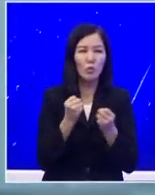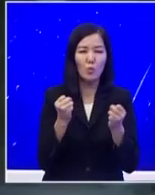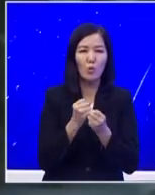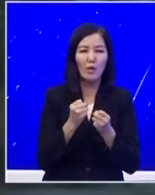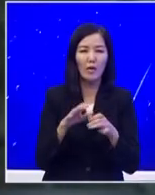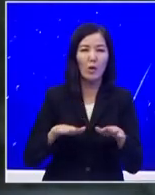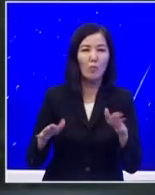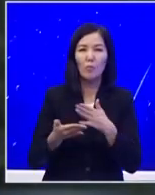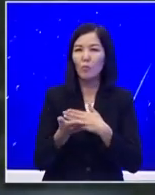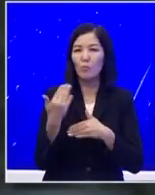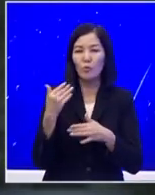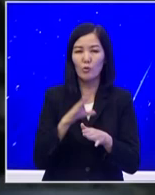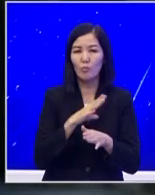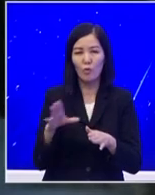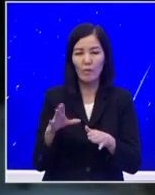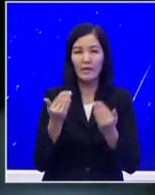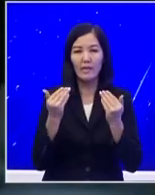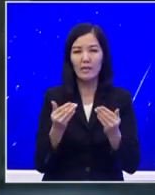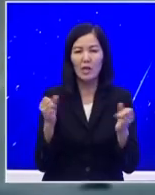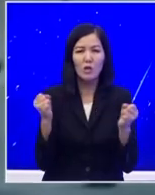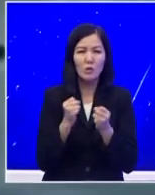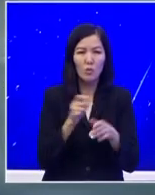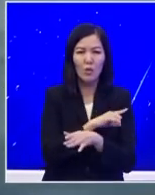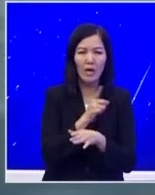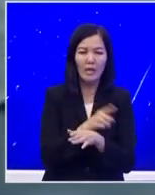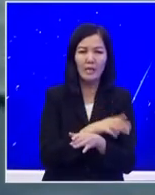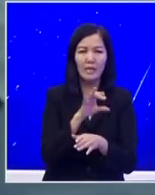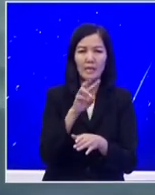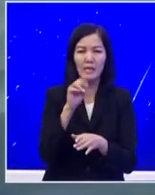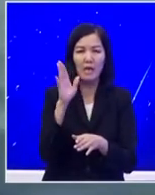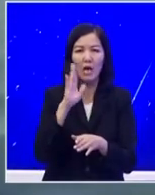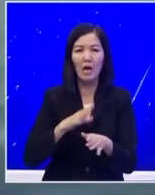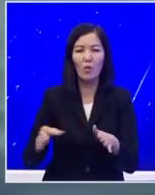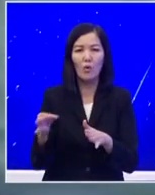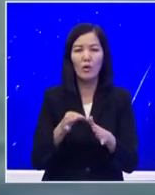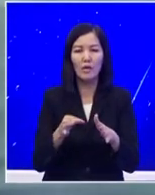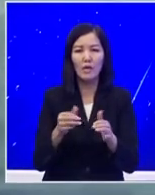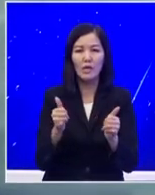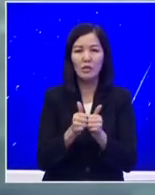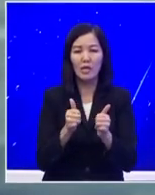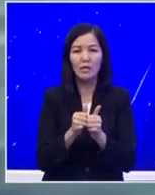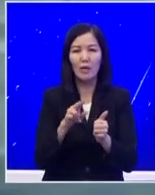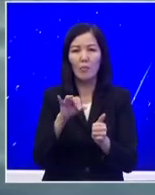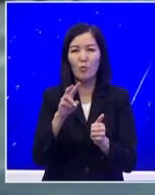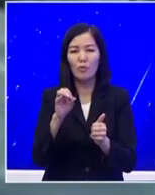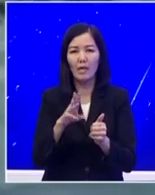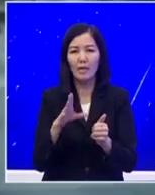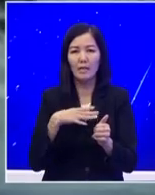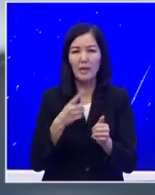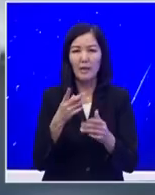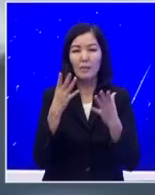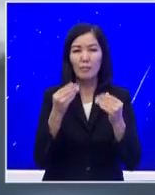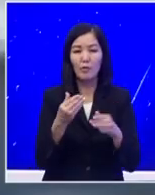бұл өңірде бұрын-соңды болмаған. Сықырлаған аяз Сидикака көлінің жағасындағы Пуна аймағында қамтыды. Тәуліктік